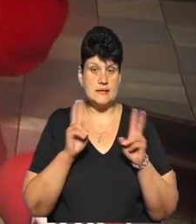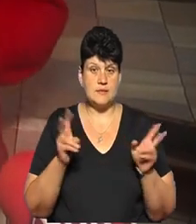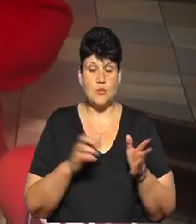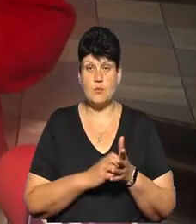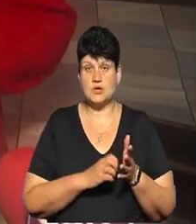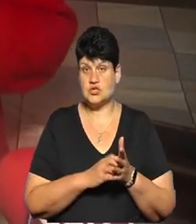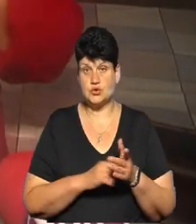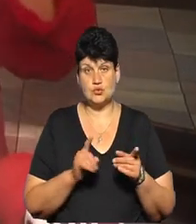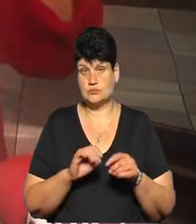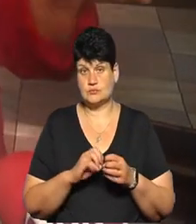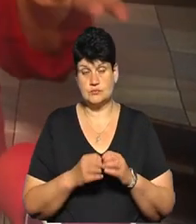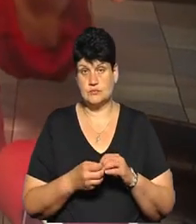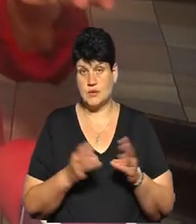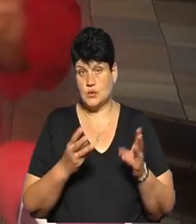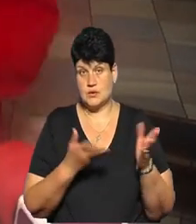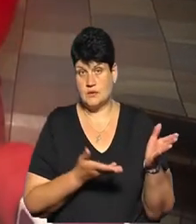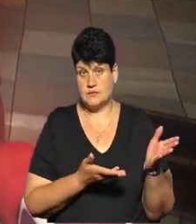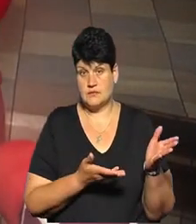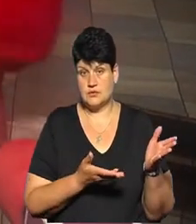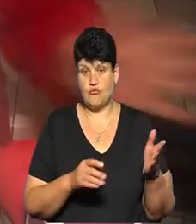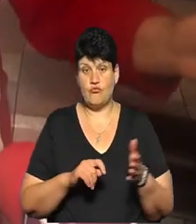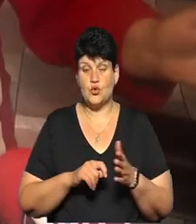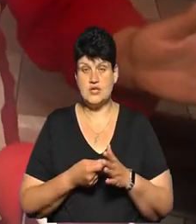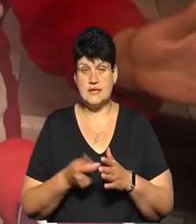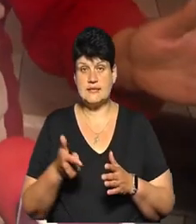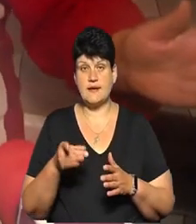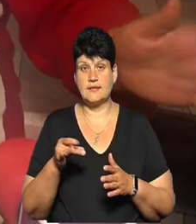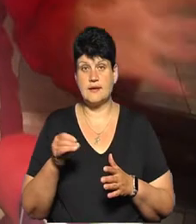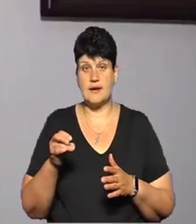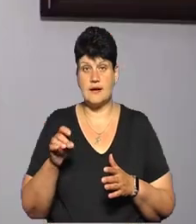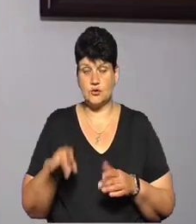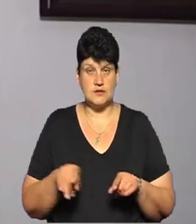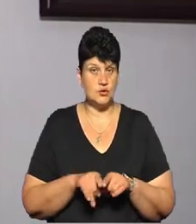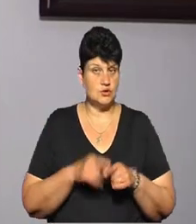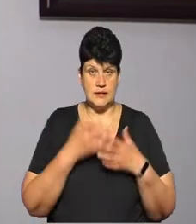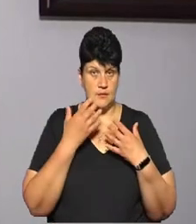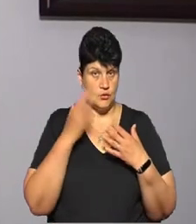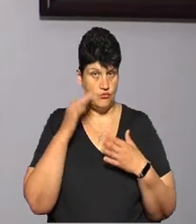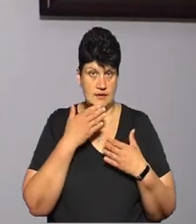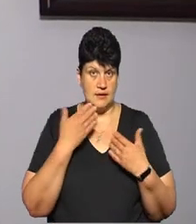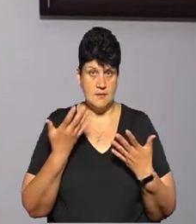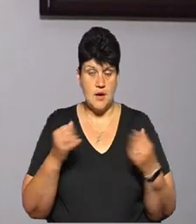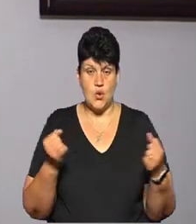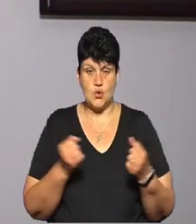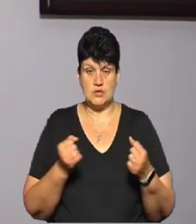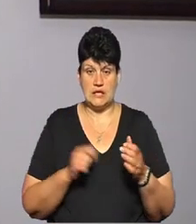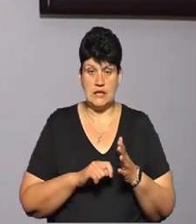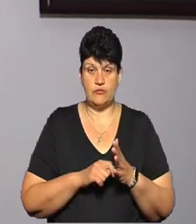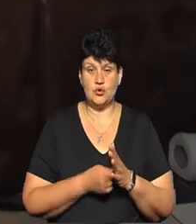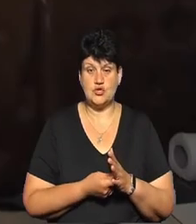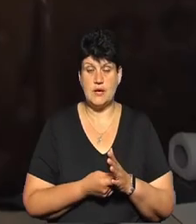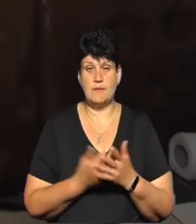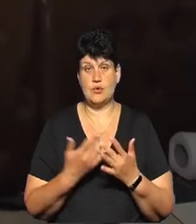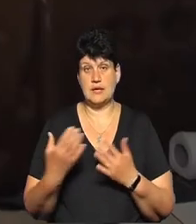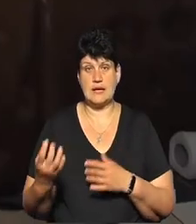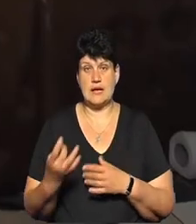замкнуло, теж згорів. Так що як включається генератор, то в нас теж нема теплої води. Холодильник включаємо по декілька раз на день, на